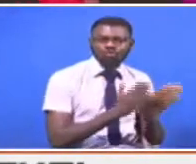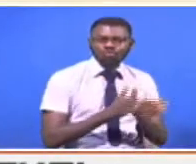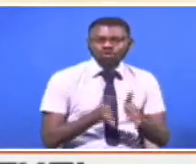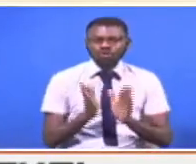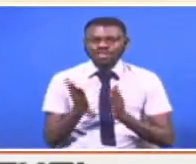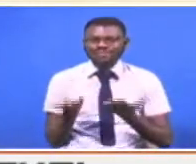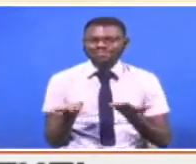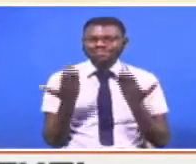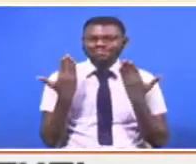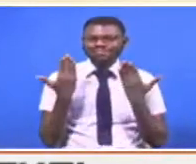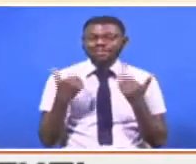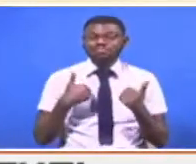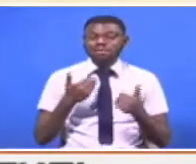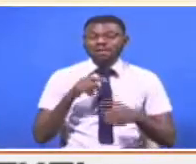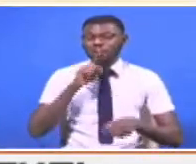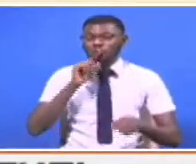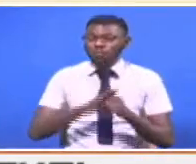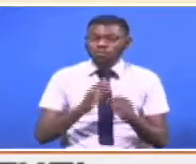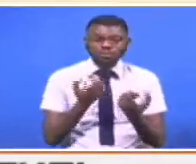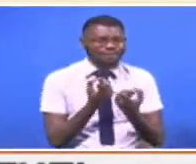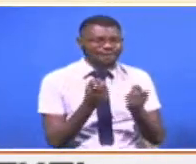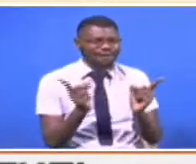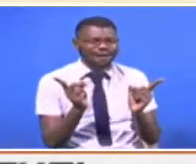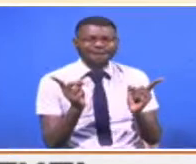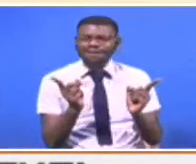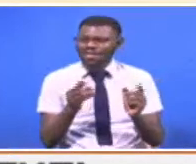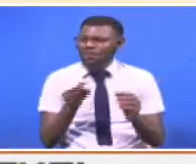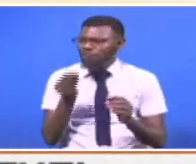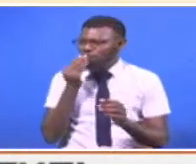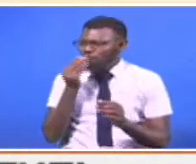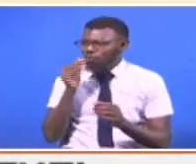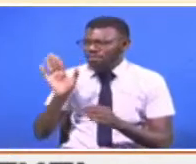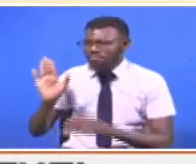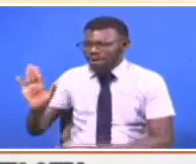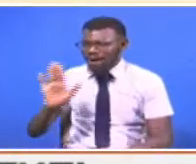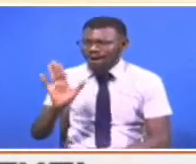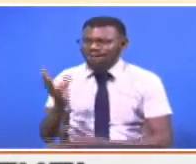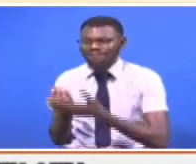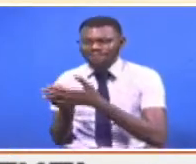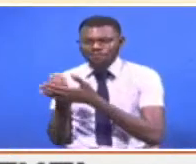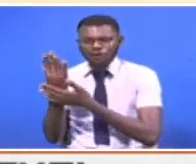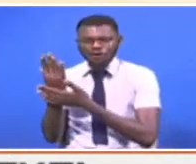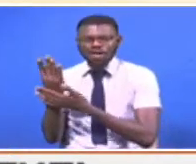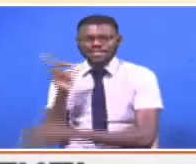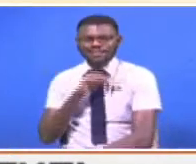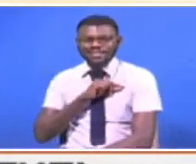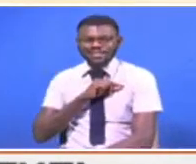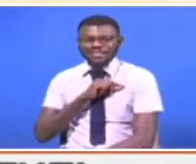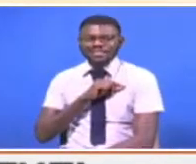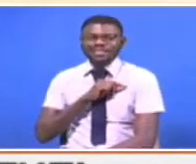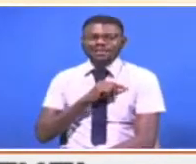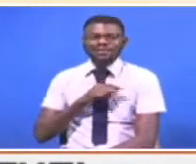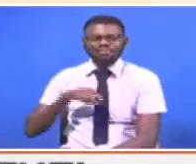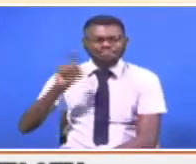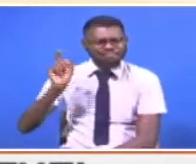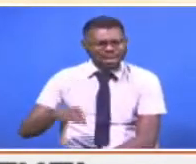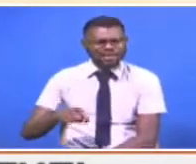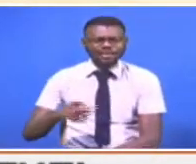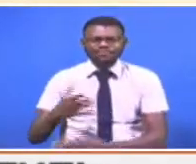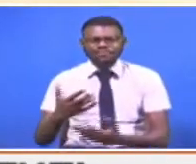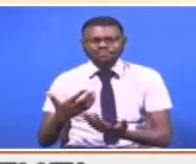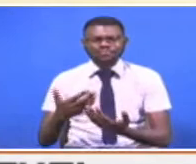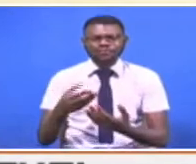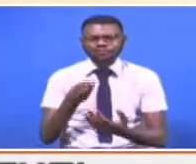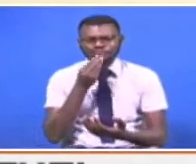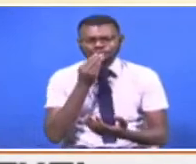nataka niwahakikishie tutahakikisha ya kwamba chakula mliozalisha munapata bei ya sawasawa